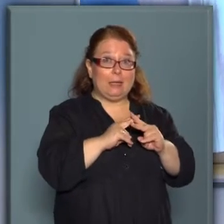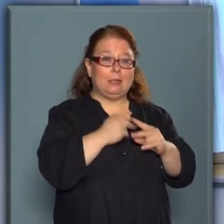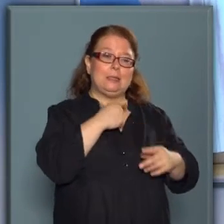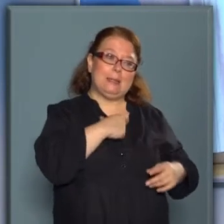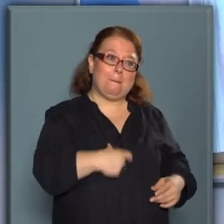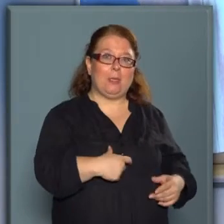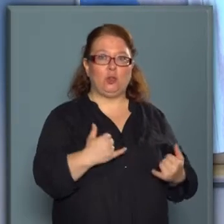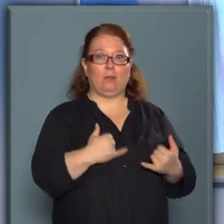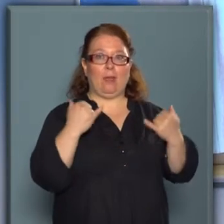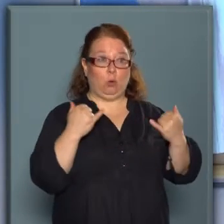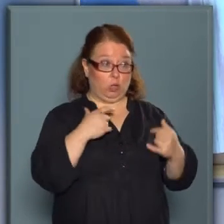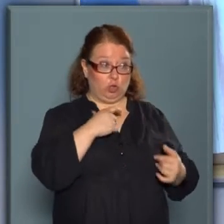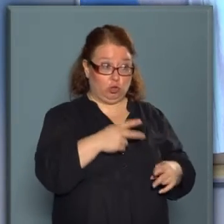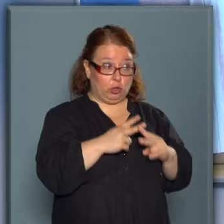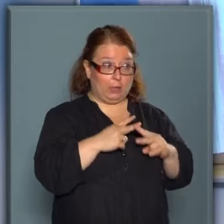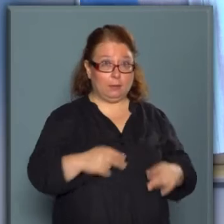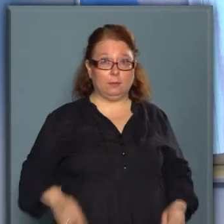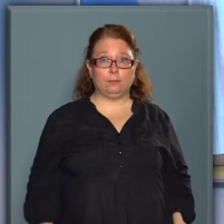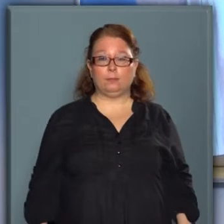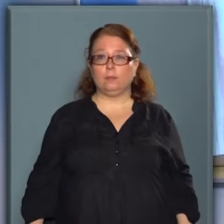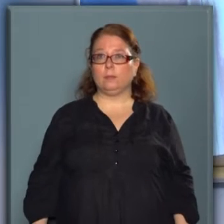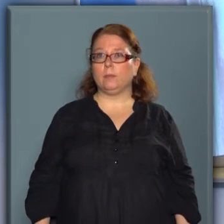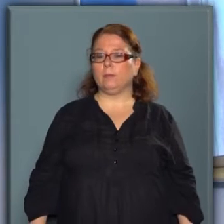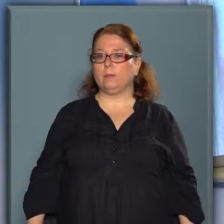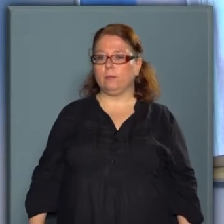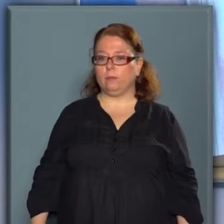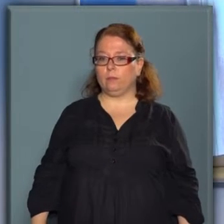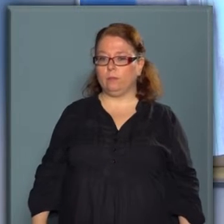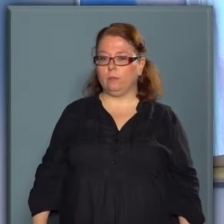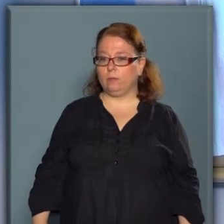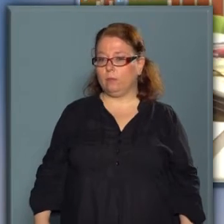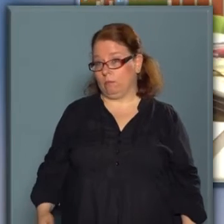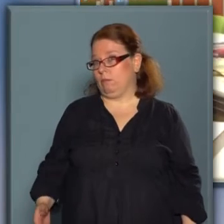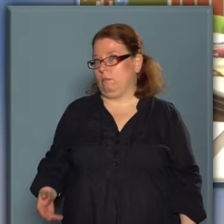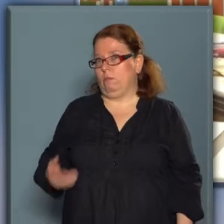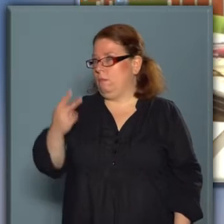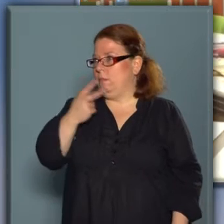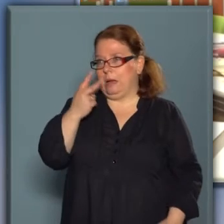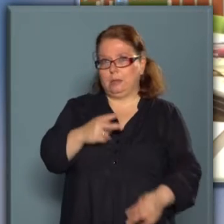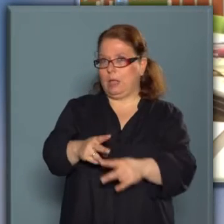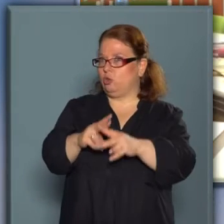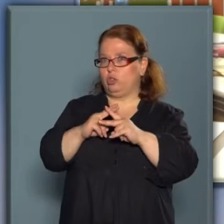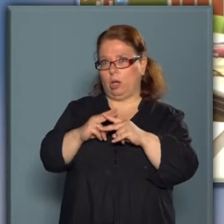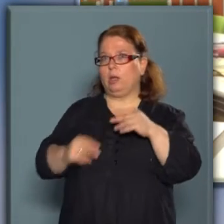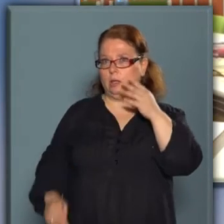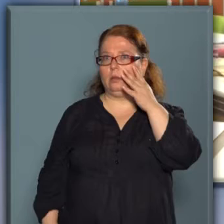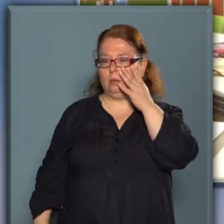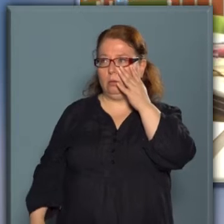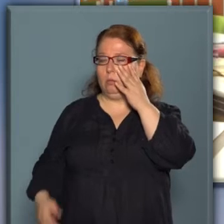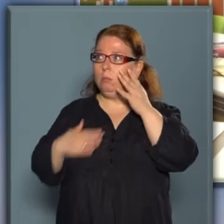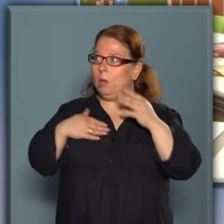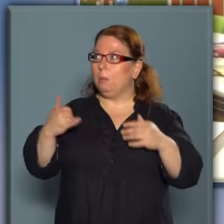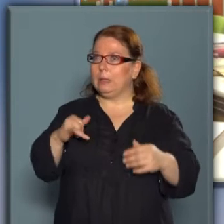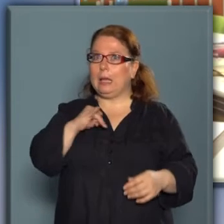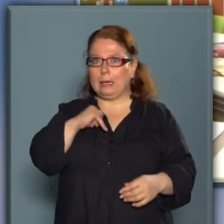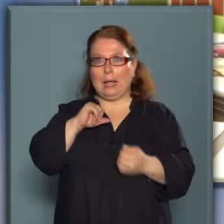ember személyiségének a fejlődésében vajon? Hát feltétlenül segít. Tehát feltétlenül segít. Engem